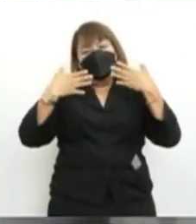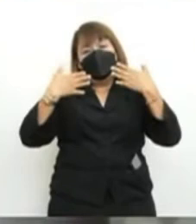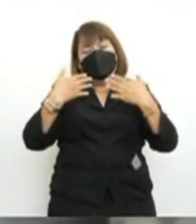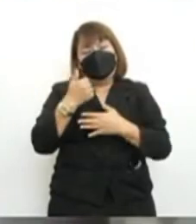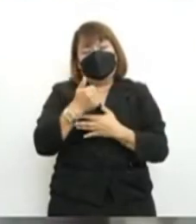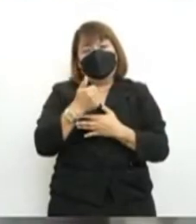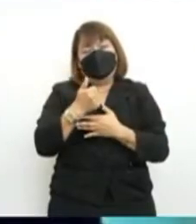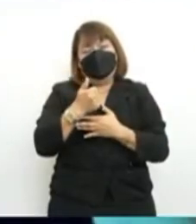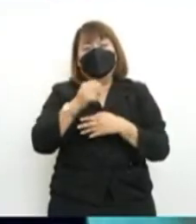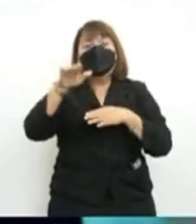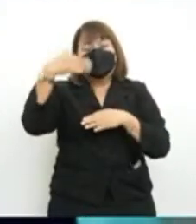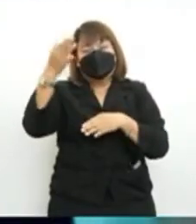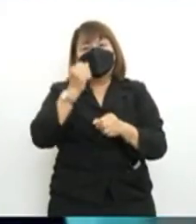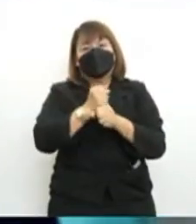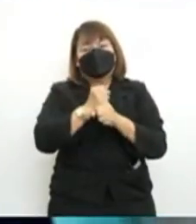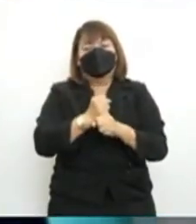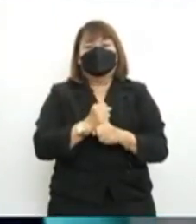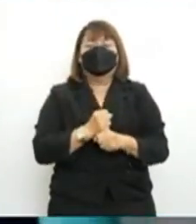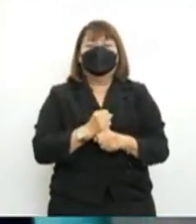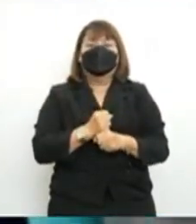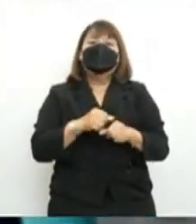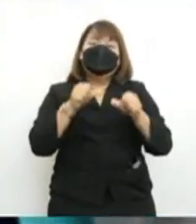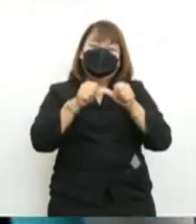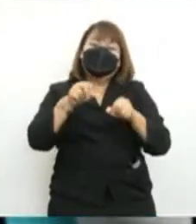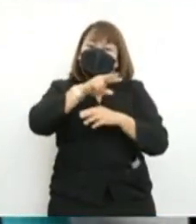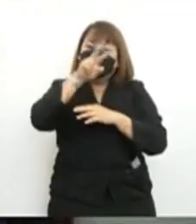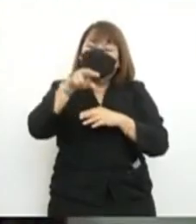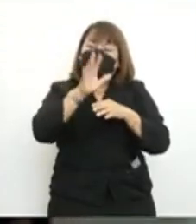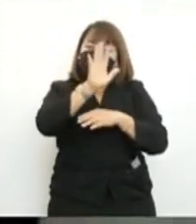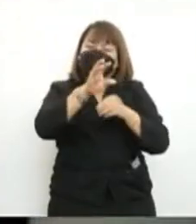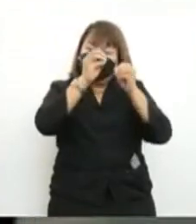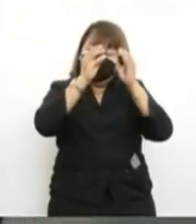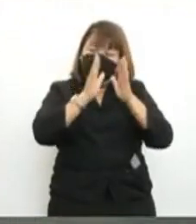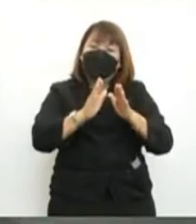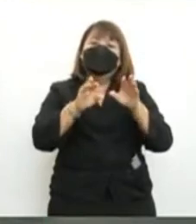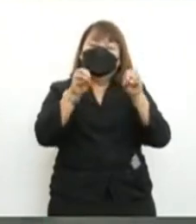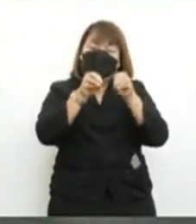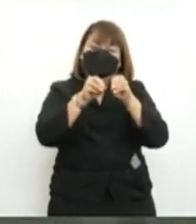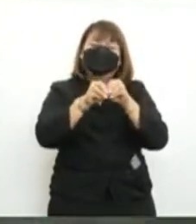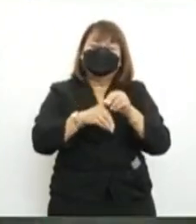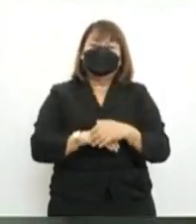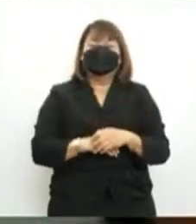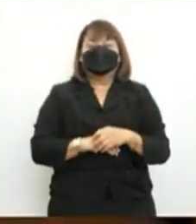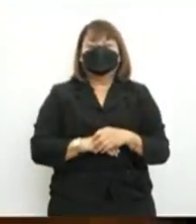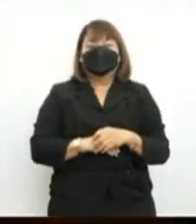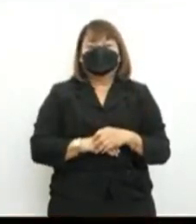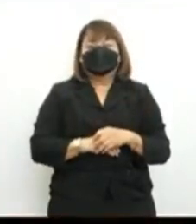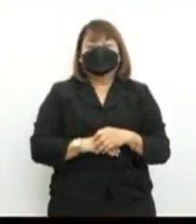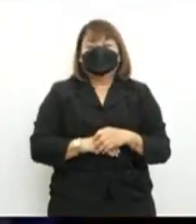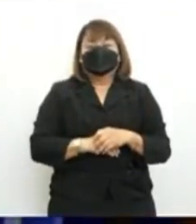ลงมือประดิษฐ์และอยู่ในความดูแลของครูอย่างใกล้ชิด